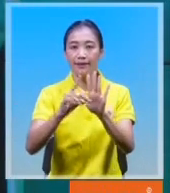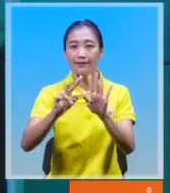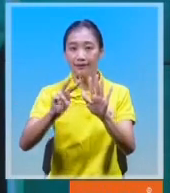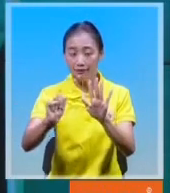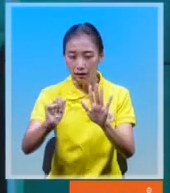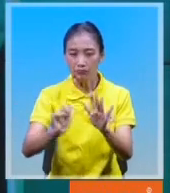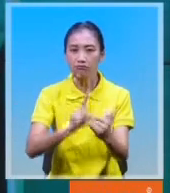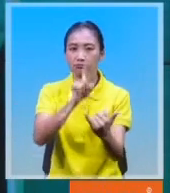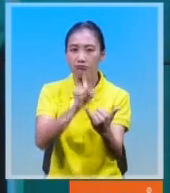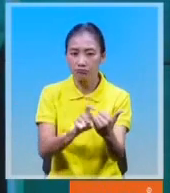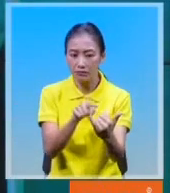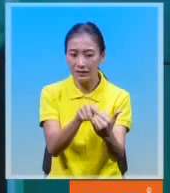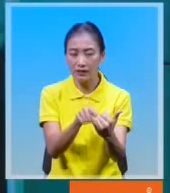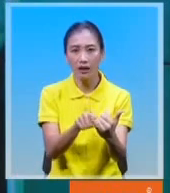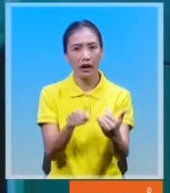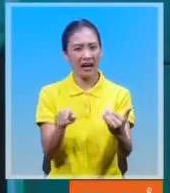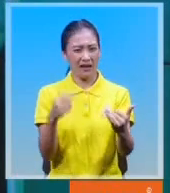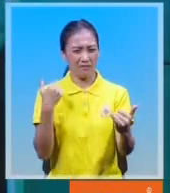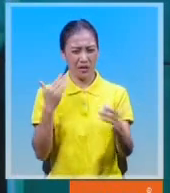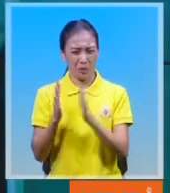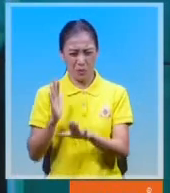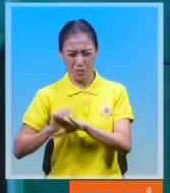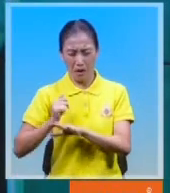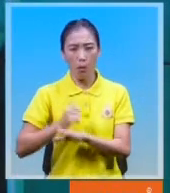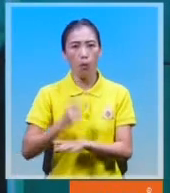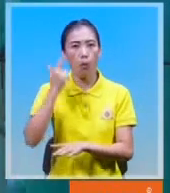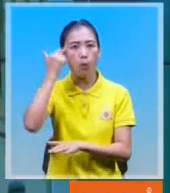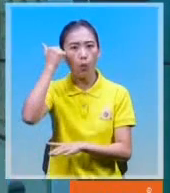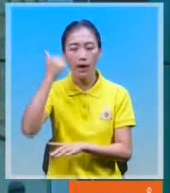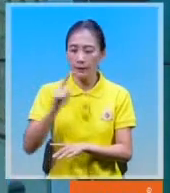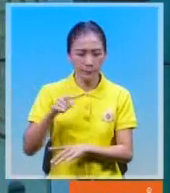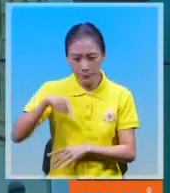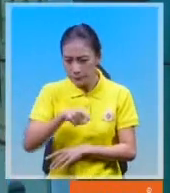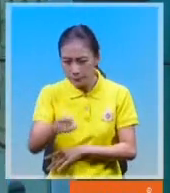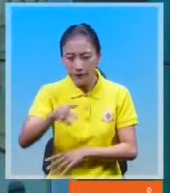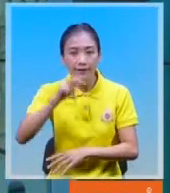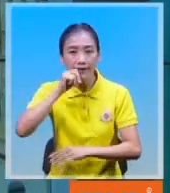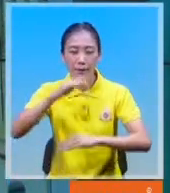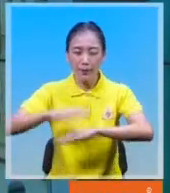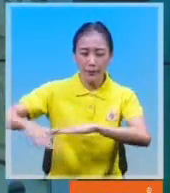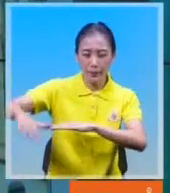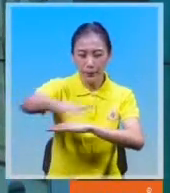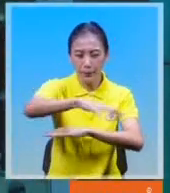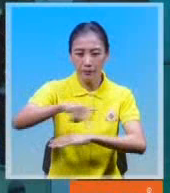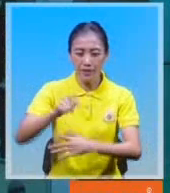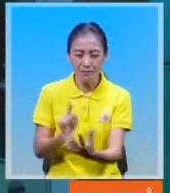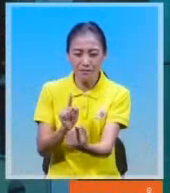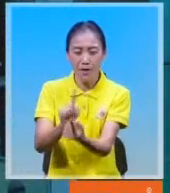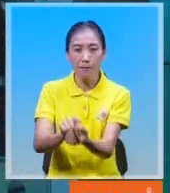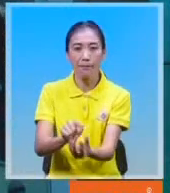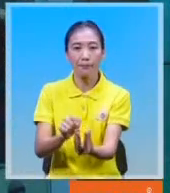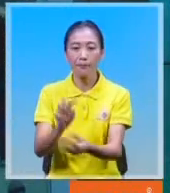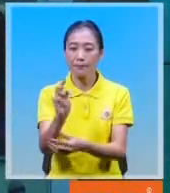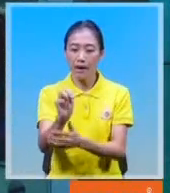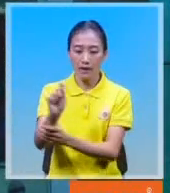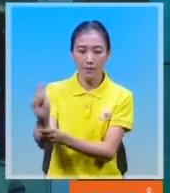งนะไปงมเจอไม้เบสบอลหลักฐานที่เขาไปทิ้งไว้ในแม่น้ำนะครับก็ตอนนี้เนี่ยก็ต้องเรียกนักเรียนที่อยู่ในเหตุการณ์